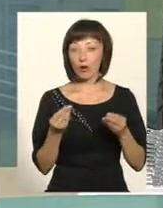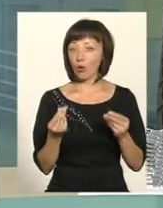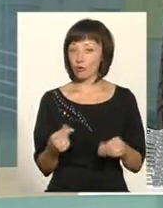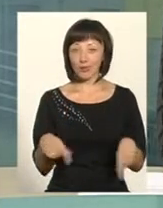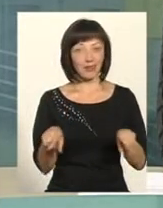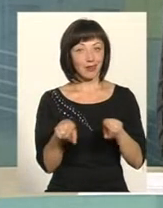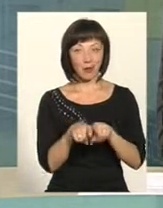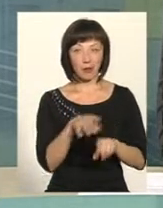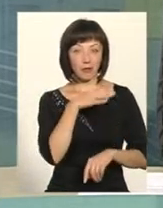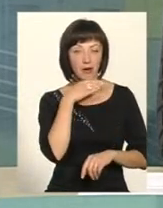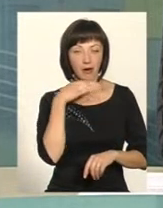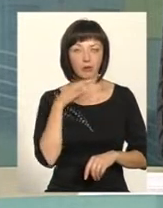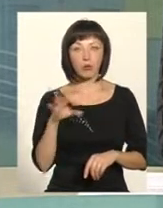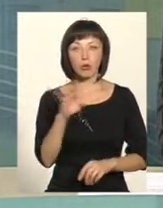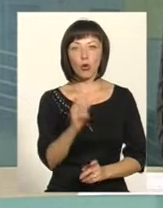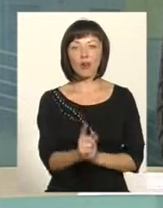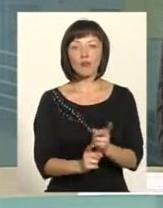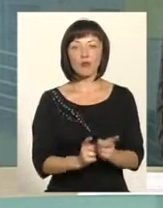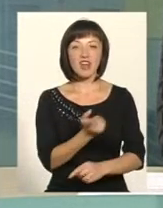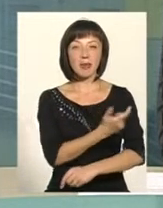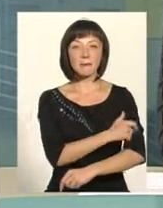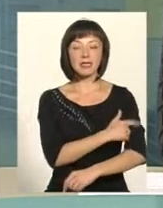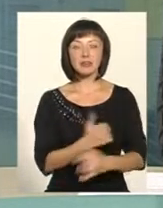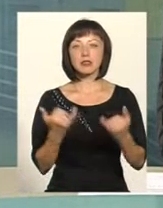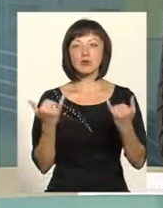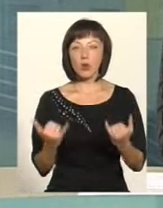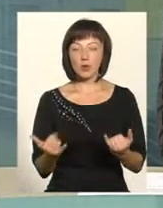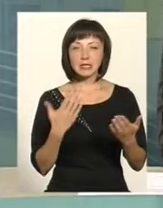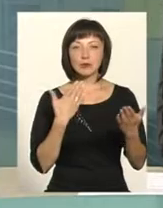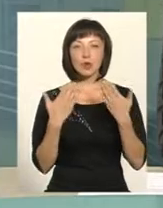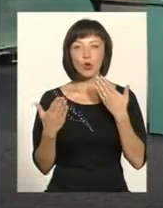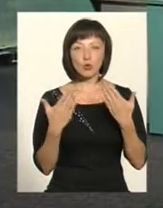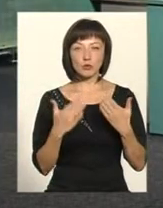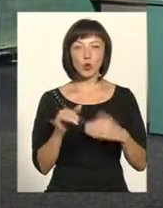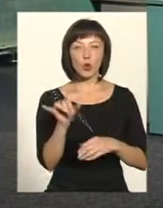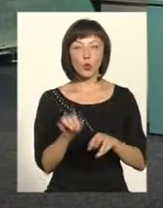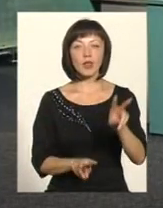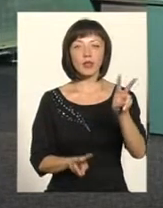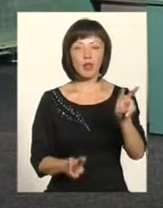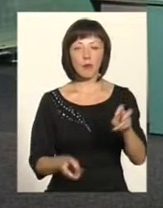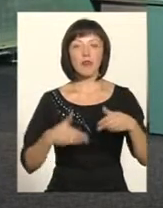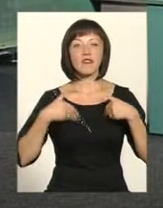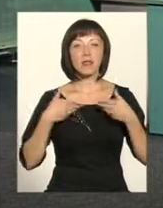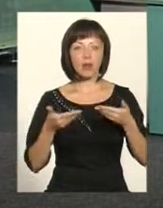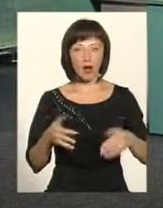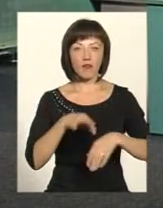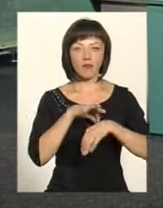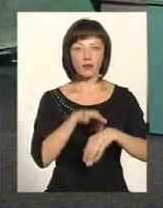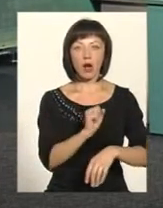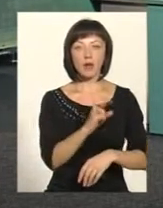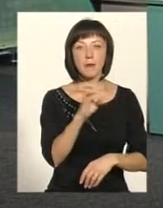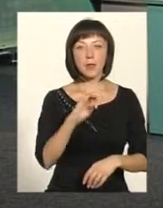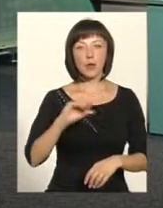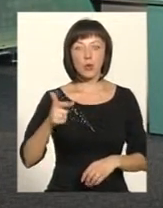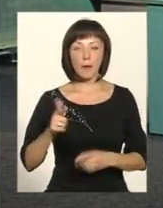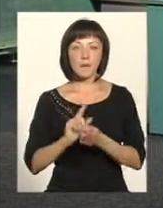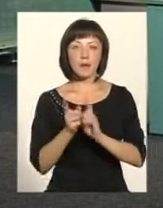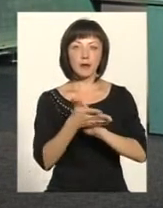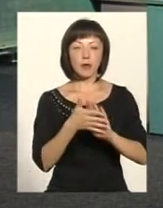багато коштів? Про реформування медицини сьогодні спілкуємося у темі. Вітаю вас, я Анна Бендюх, переклад на жестову